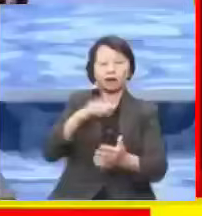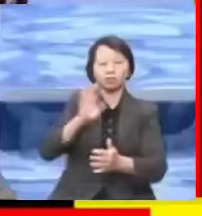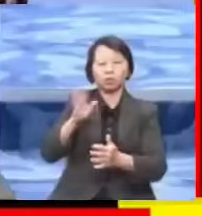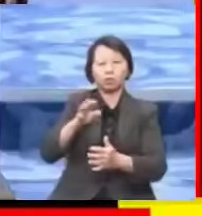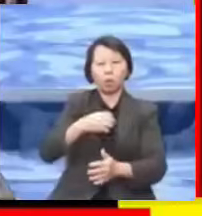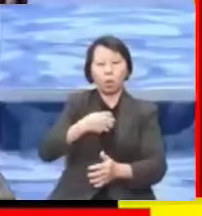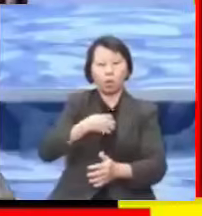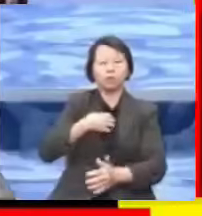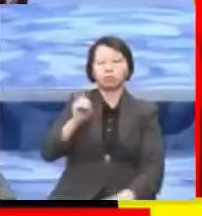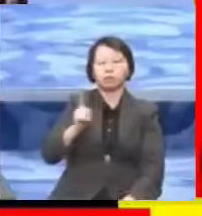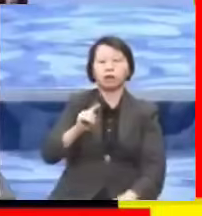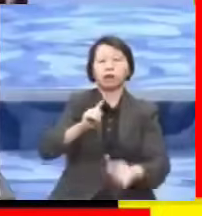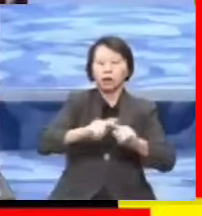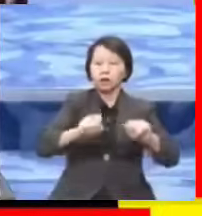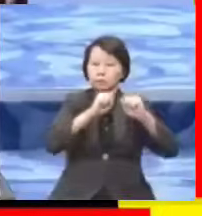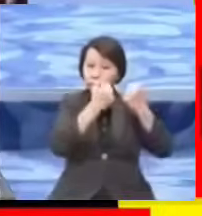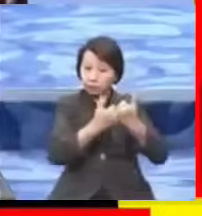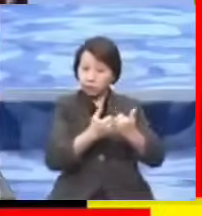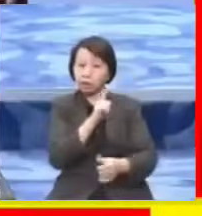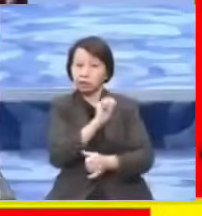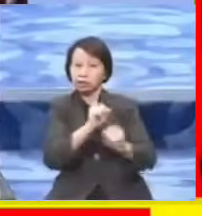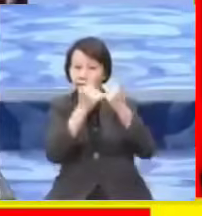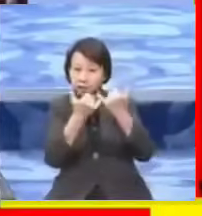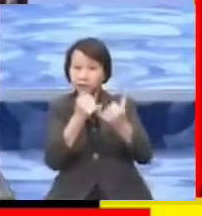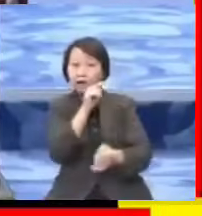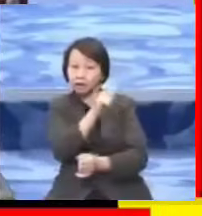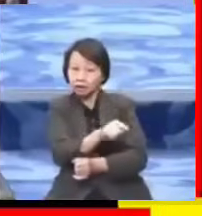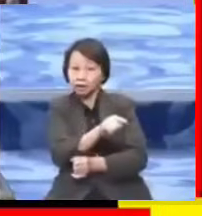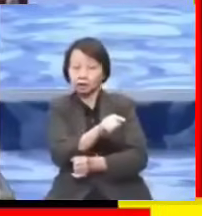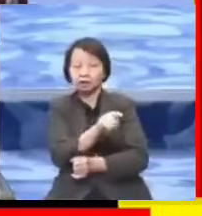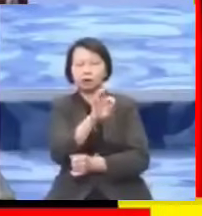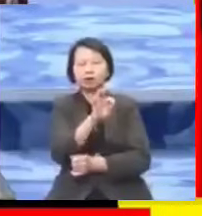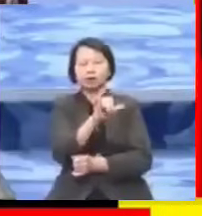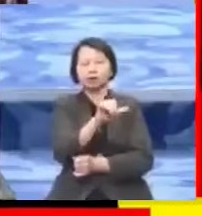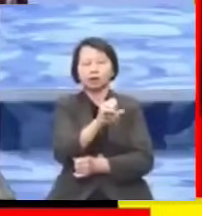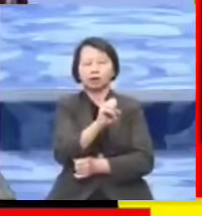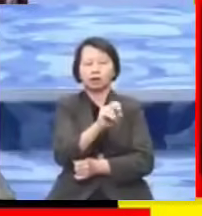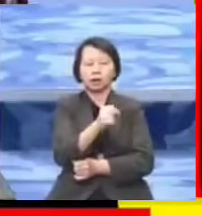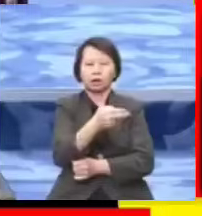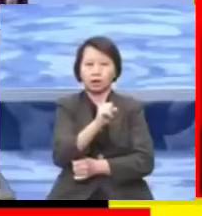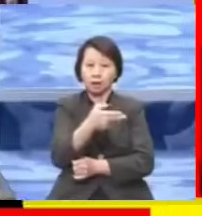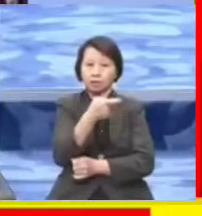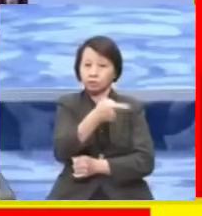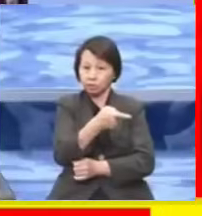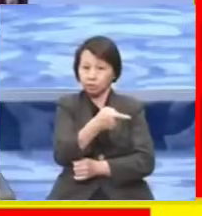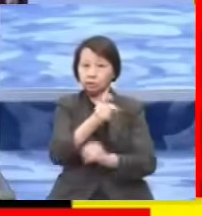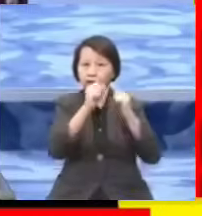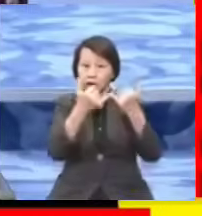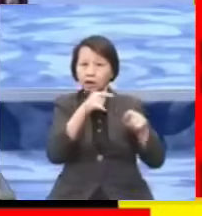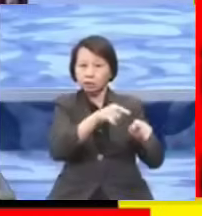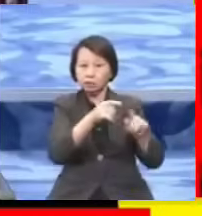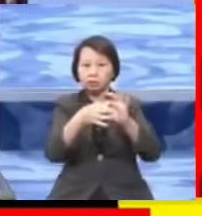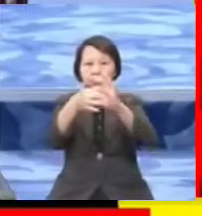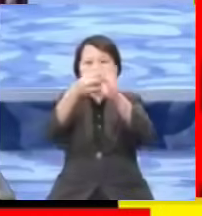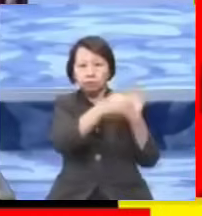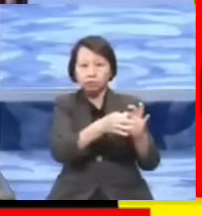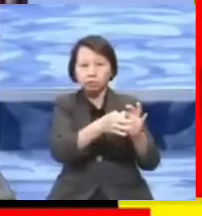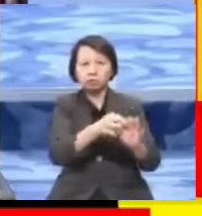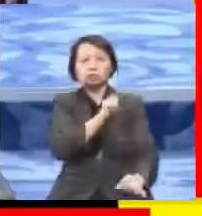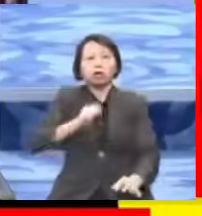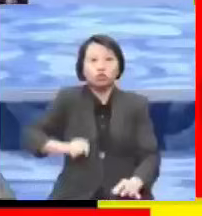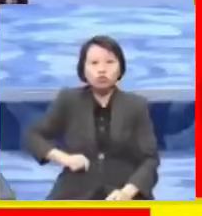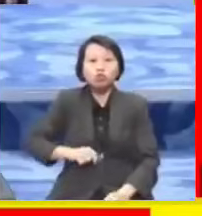pertikai. Kemudian syarikat yang berkenaan itu sekarang, ya, itu dimiliki oleh